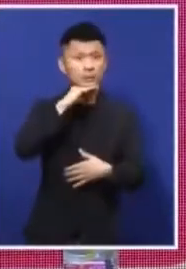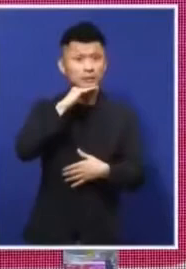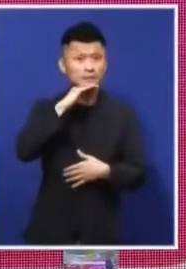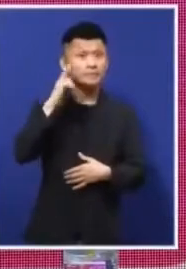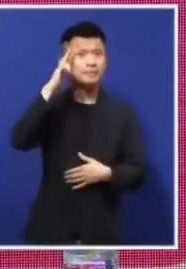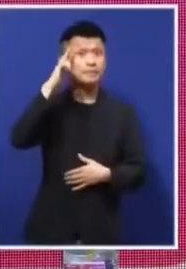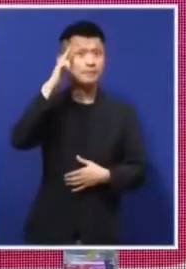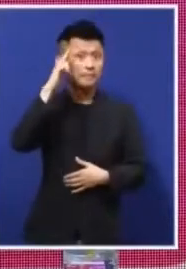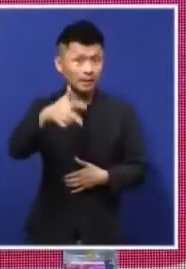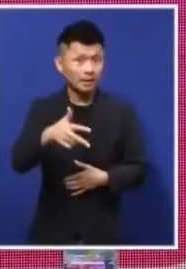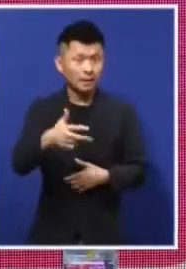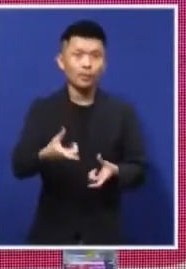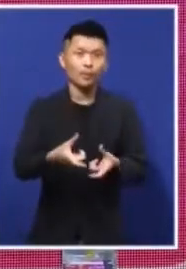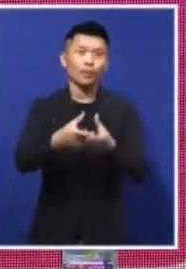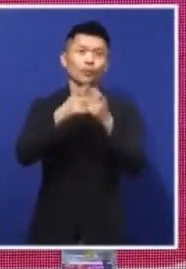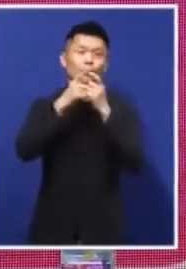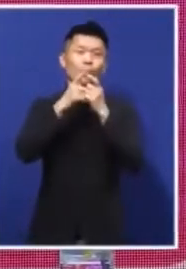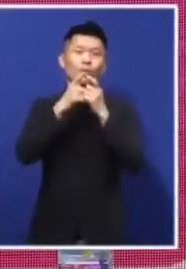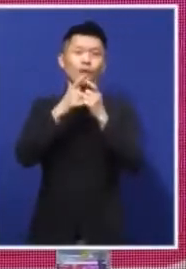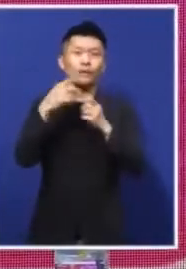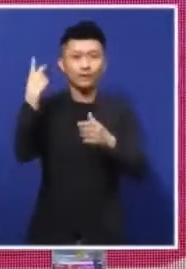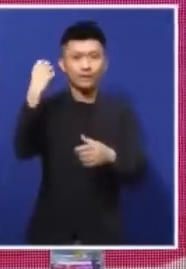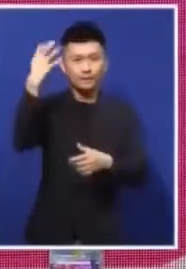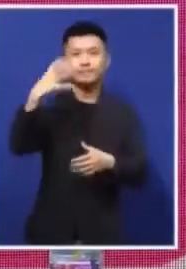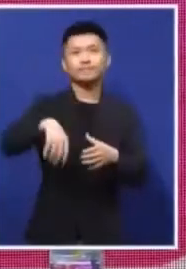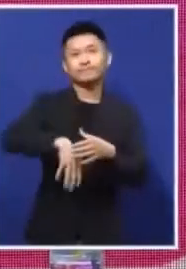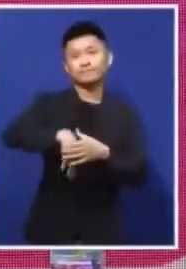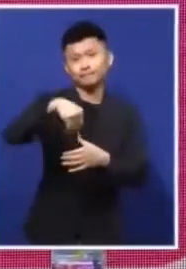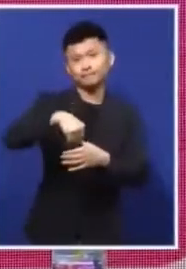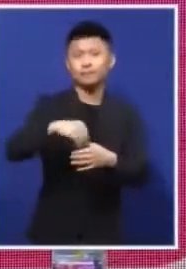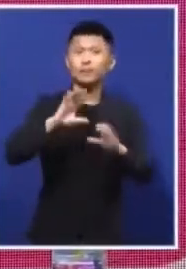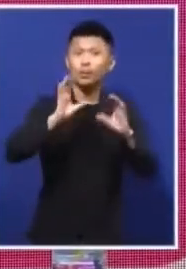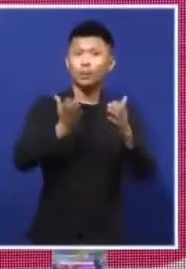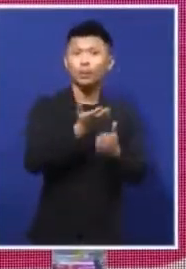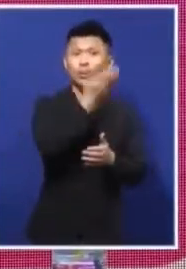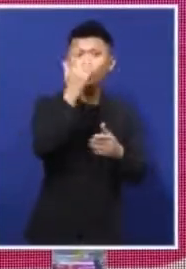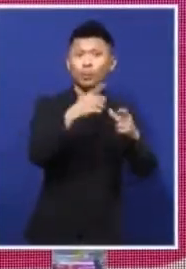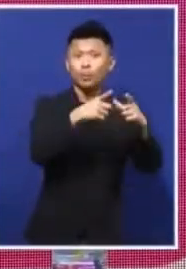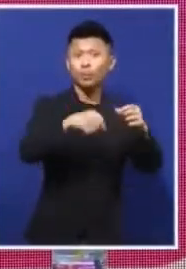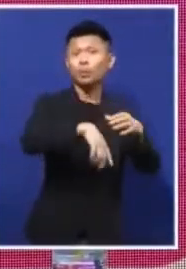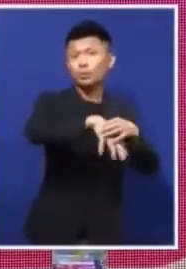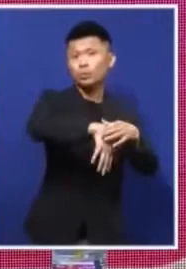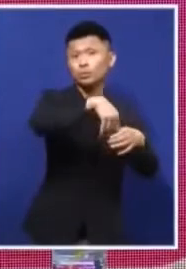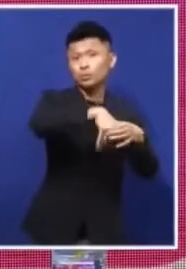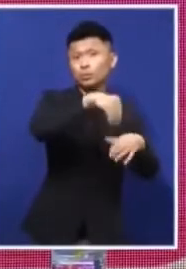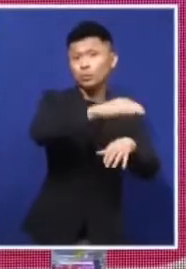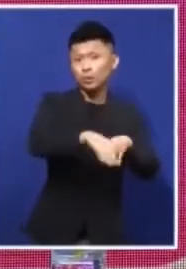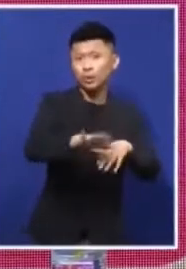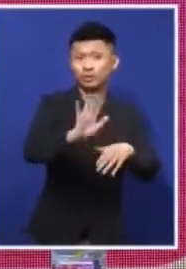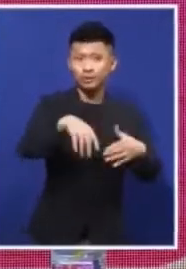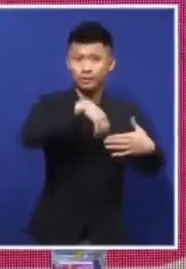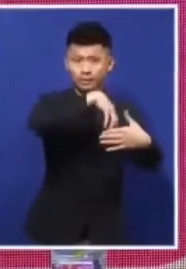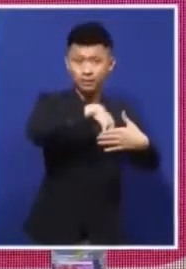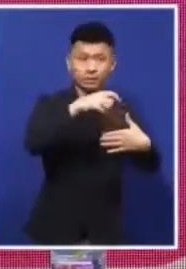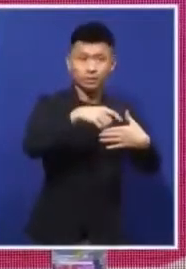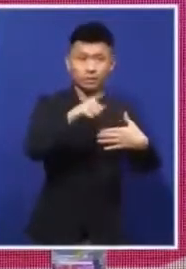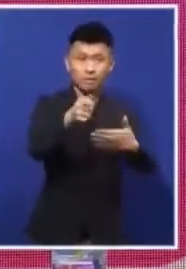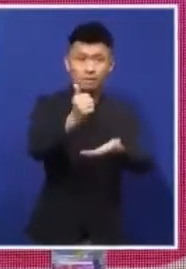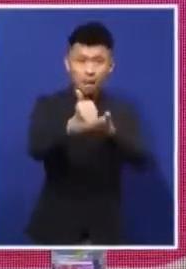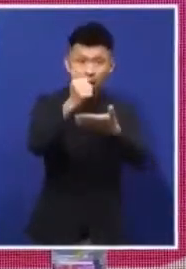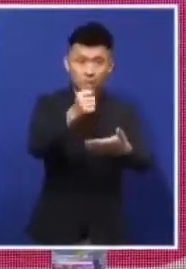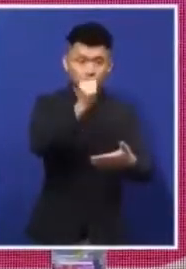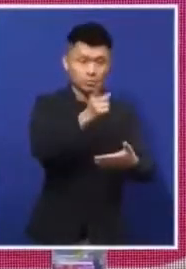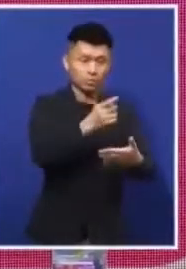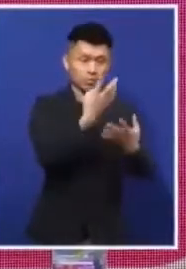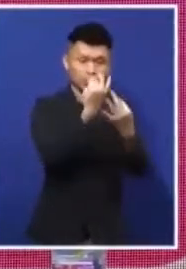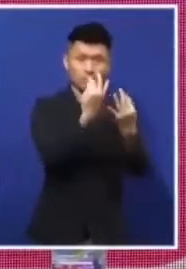是球又收回来，那但是这个时候国旅券还是会再抽，但是国旅券自己里面不会重复这个号码。所